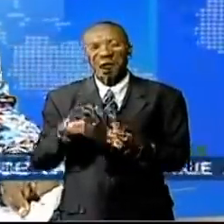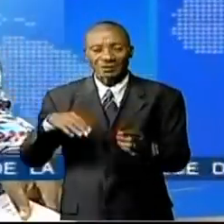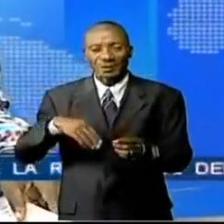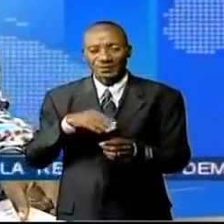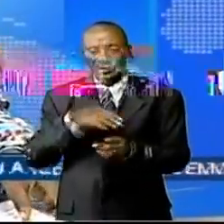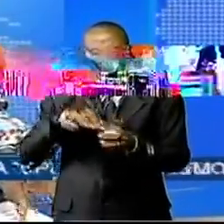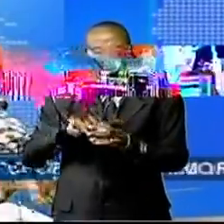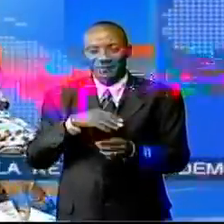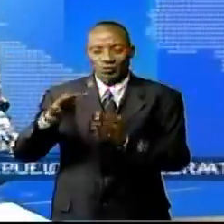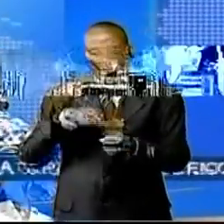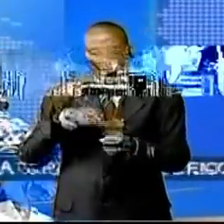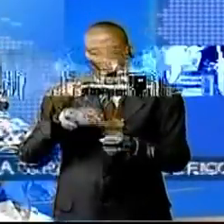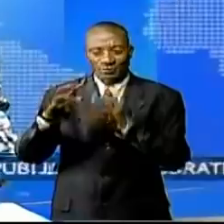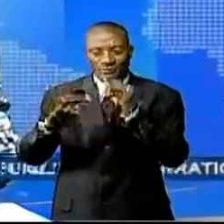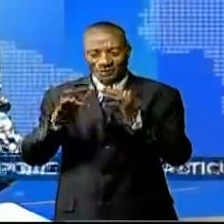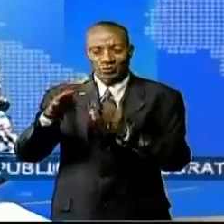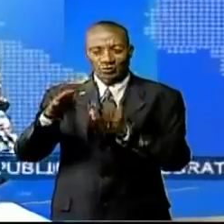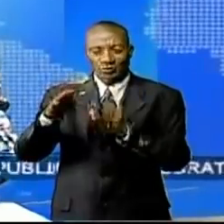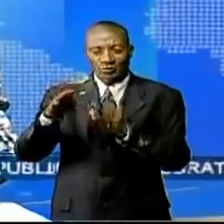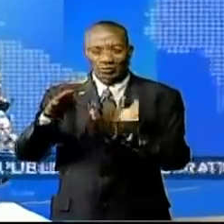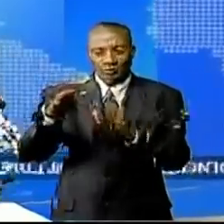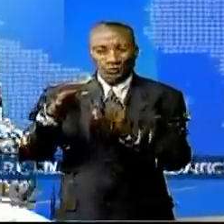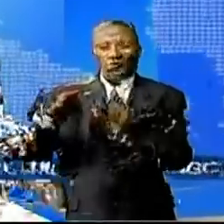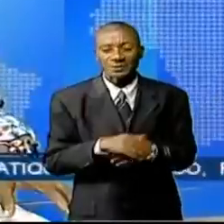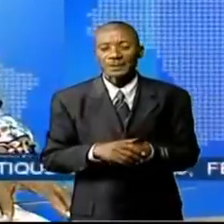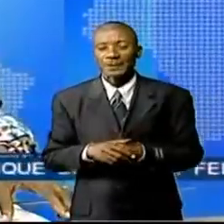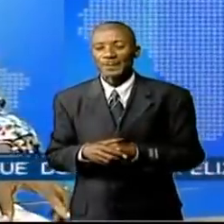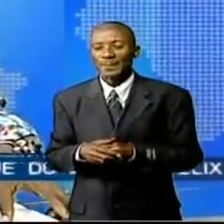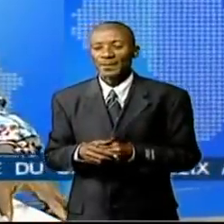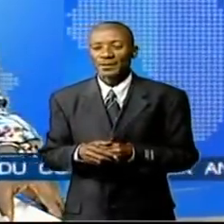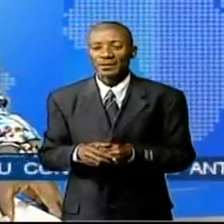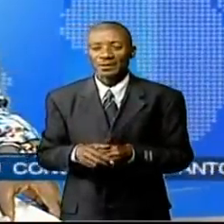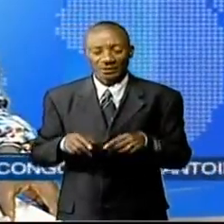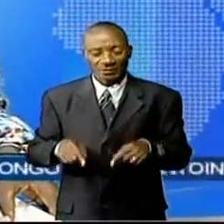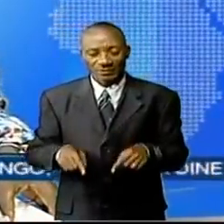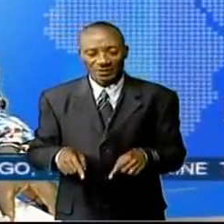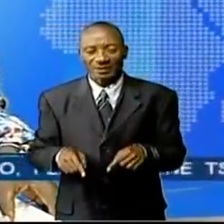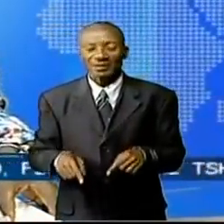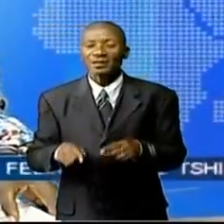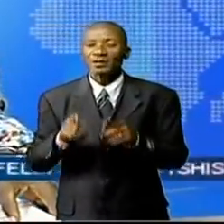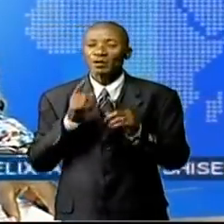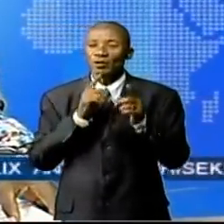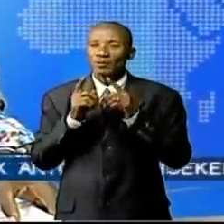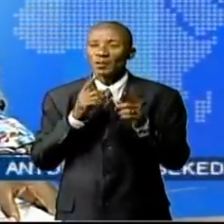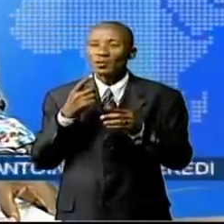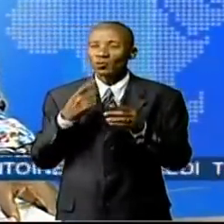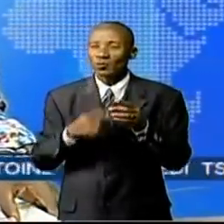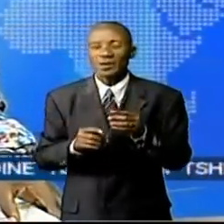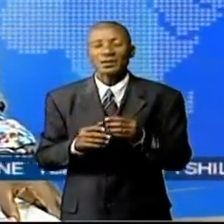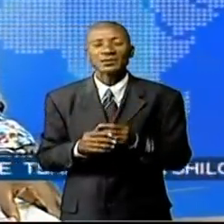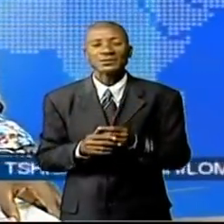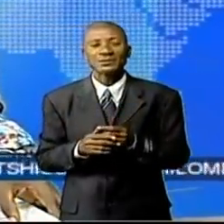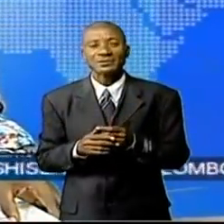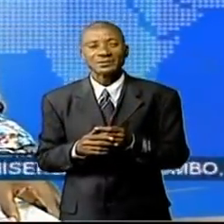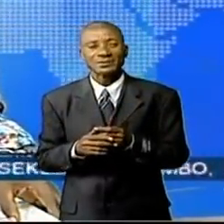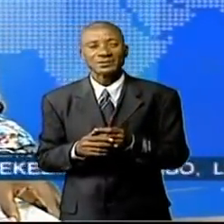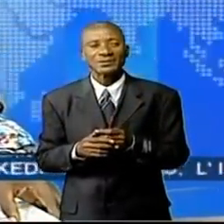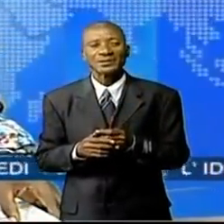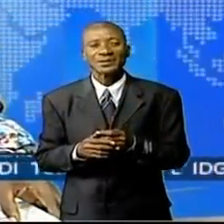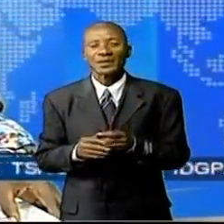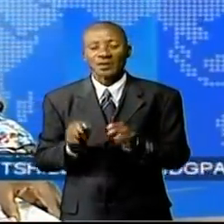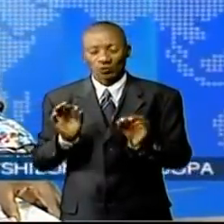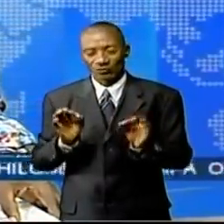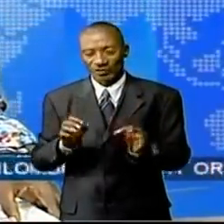à cette autre priorité. Qui meurt au cœur des préoccupations de l'État. C'est dans ce sens qu'une stratégie nationale de